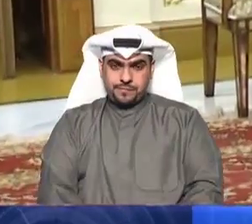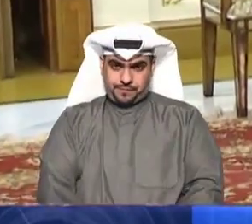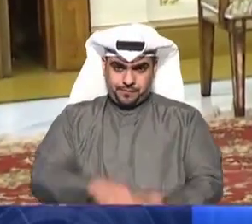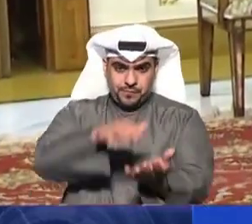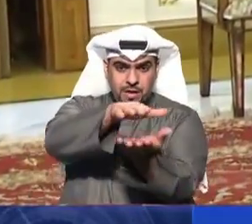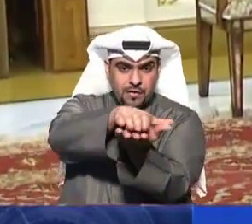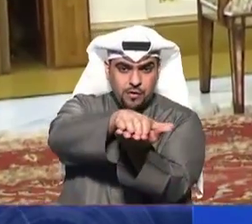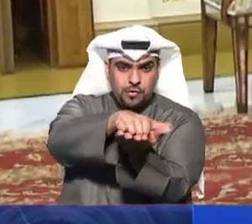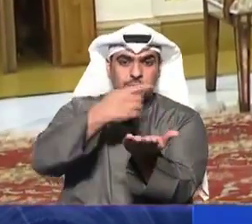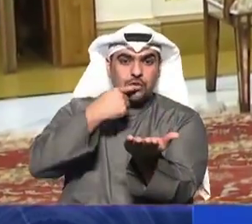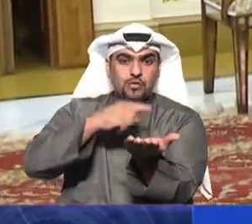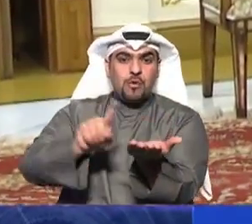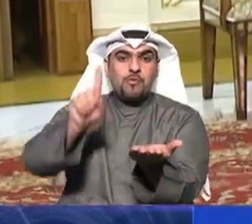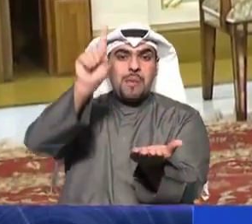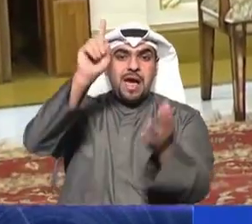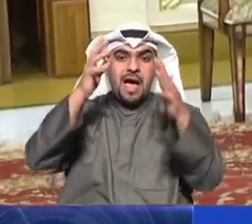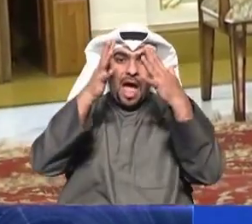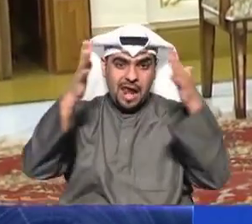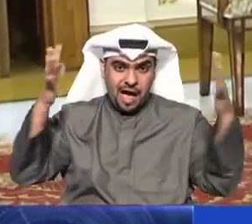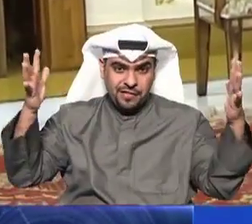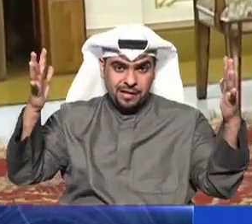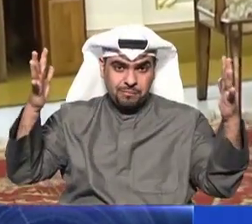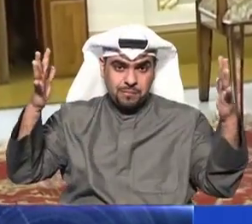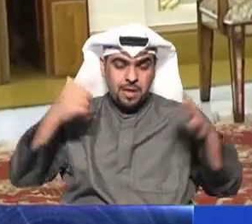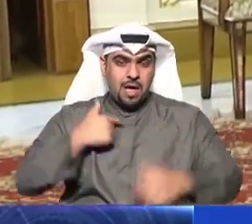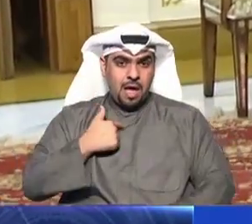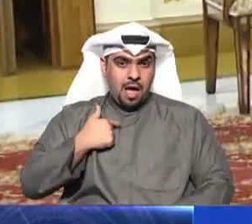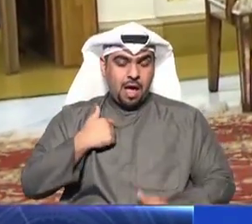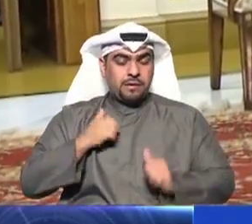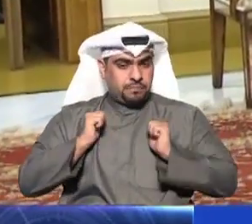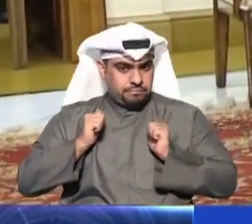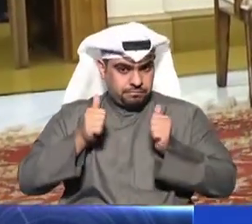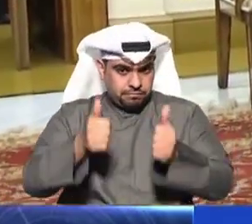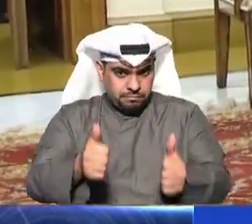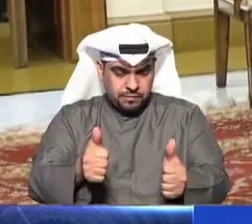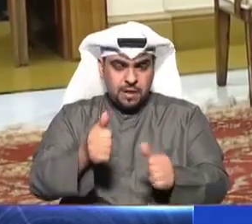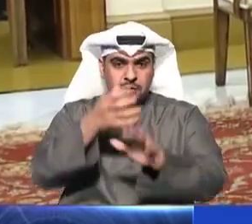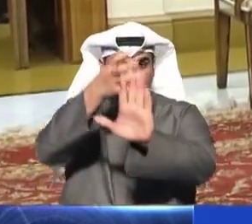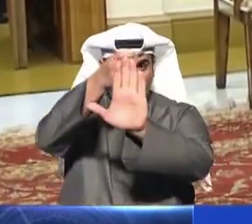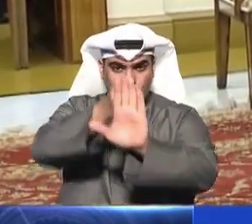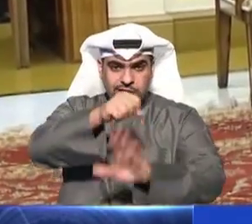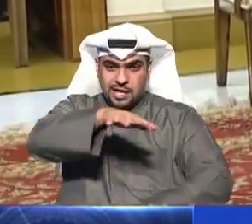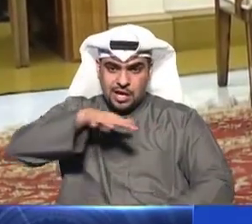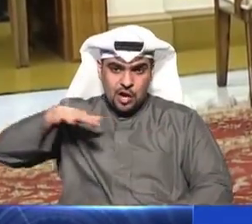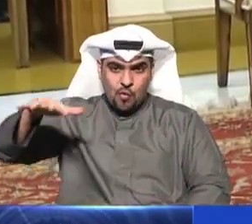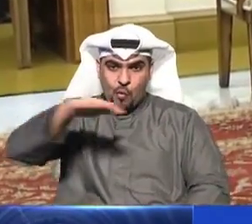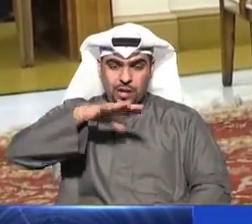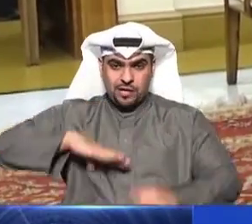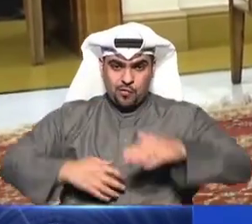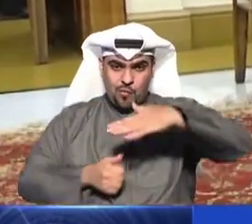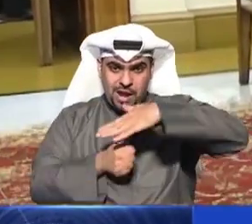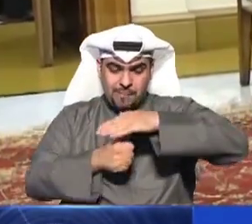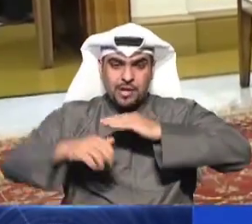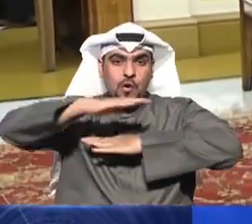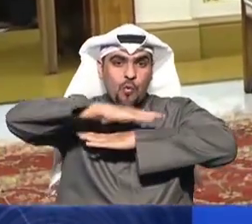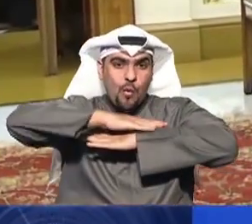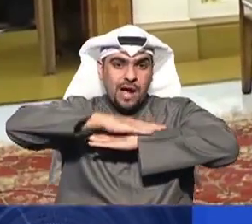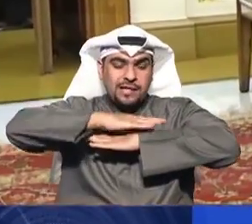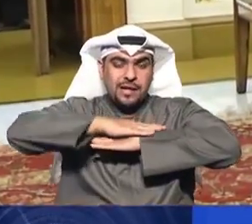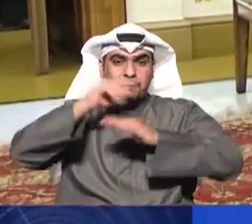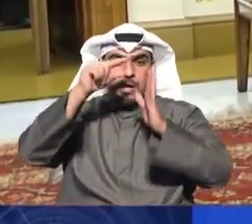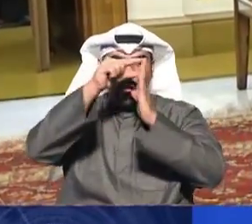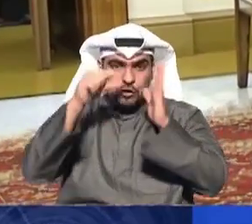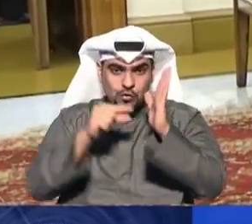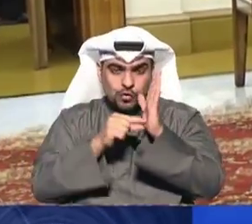أقسم بالله العظيم أن أكون مخلصا للوطن وللأمير، وأن أحترم الدستور وقوانين الدولة، وأذود